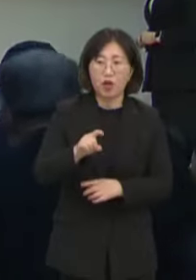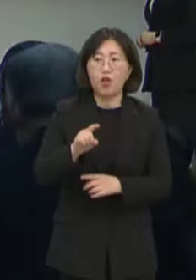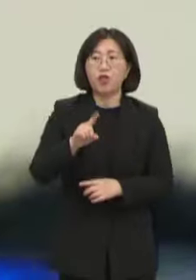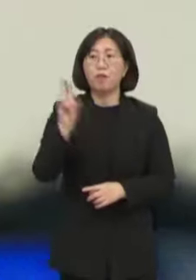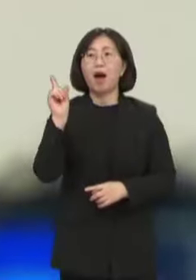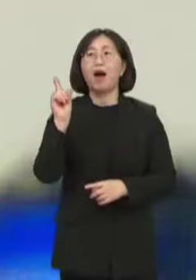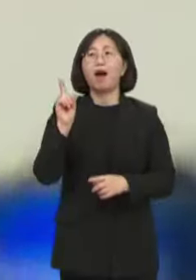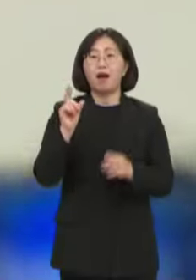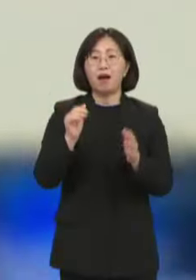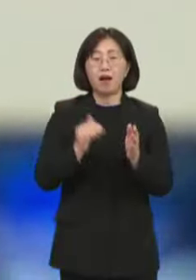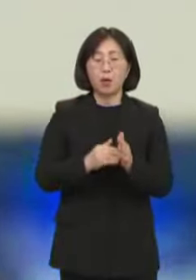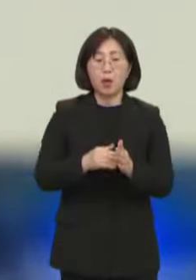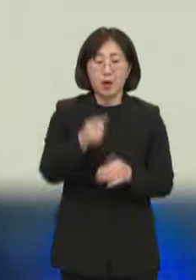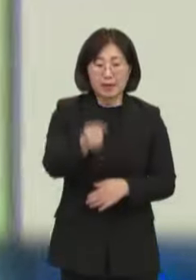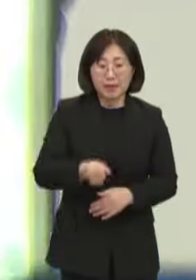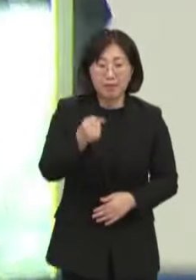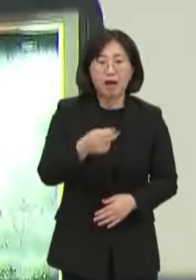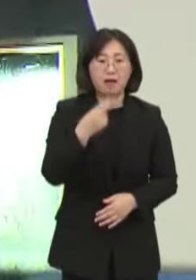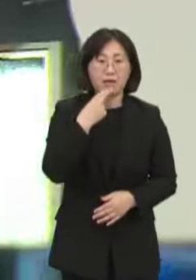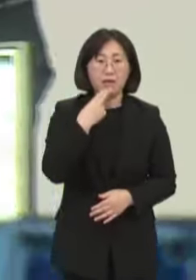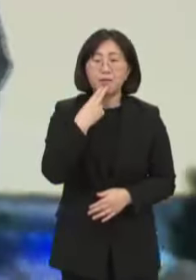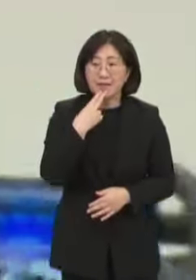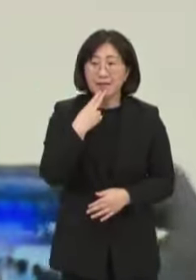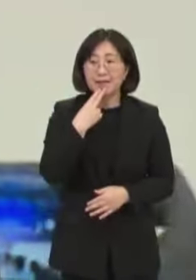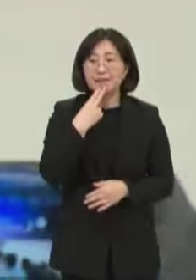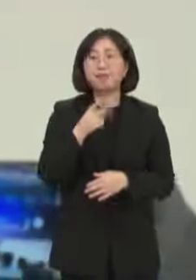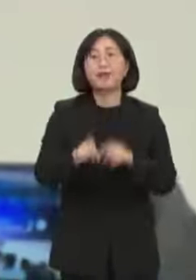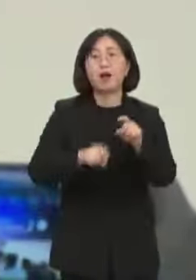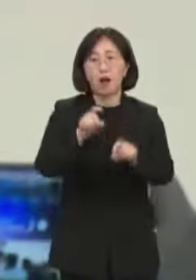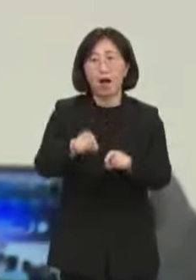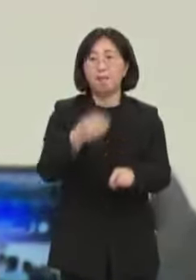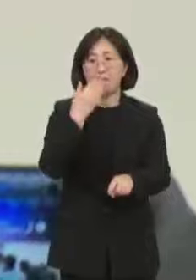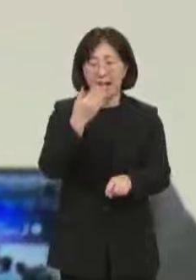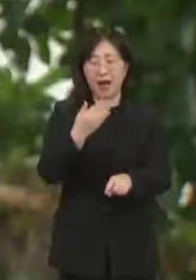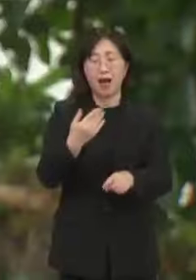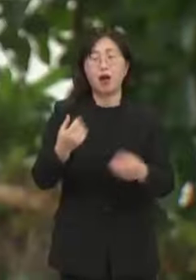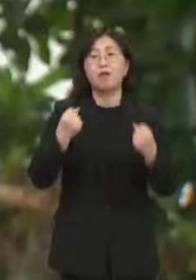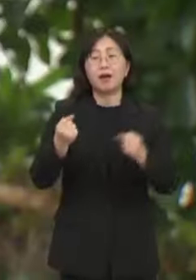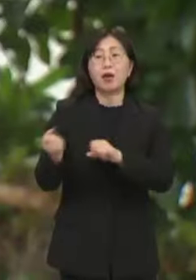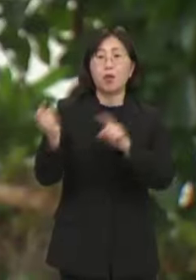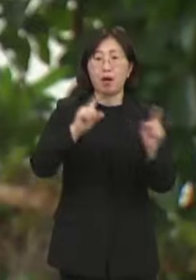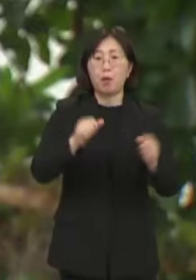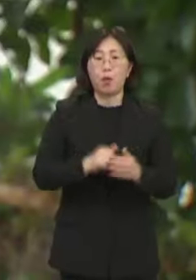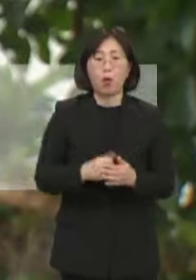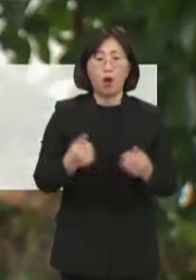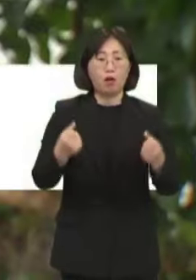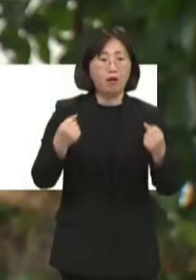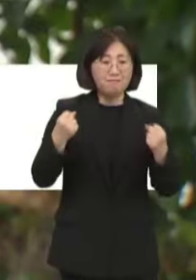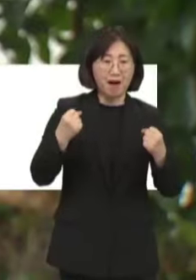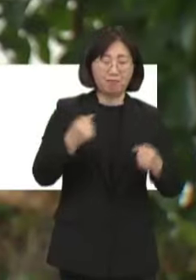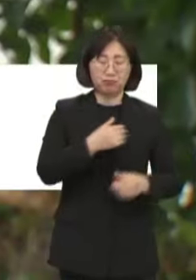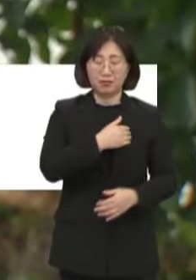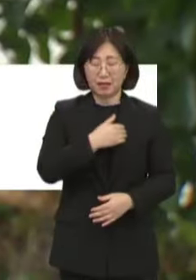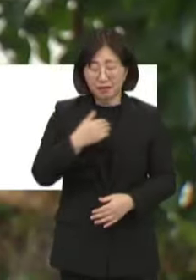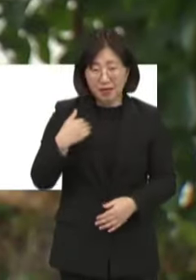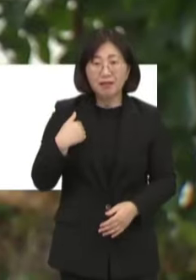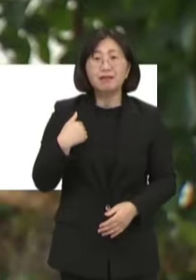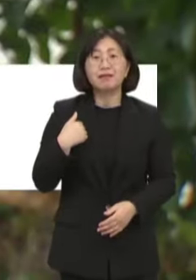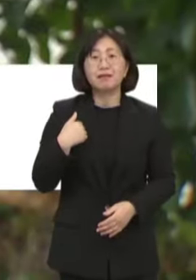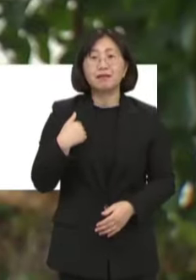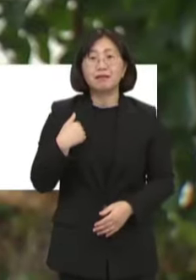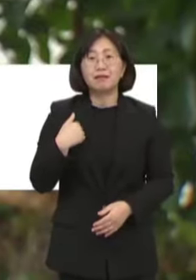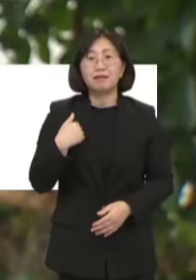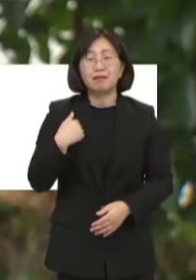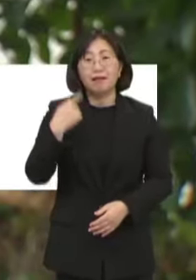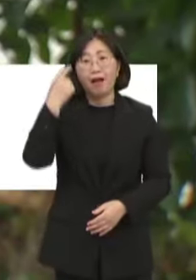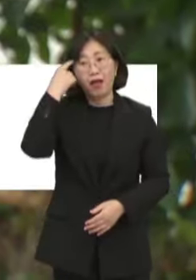펴지며 이젠 지팡이 없이 걸을 만큼 건강을 많이 회복한 겁니다. 건강에 대해서는 자신 있다라고 이렇게